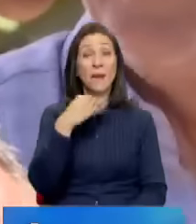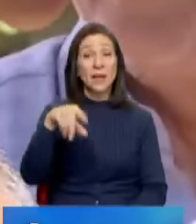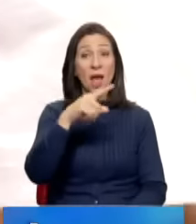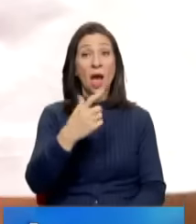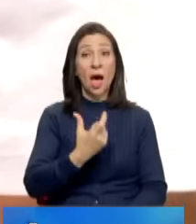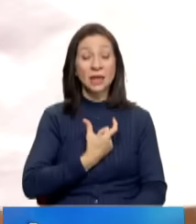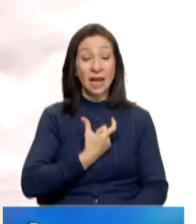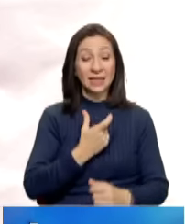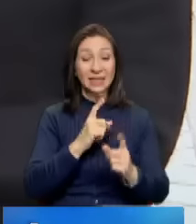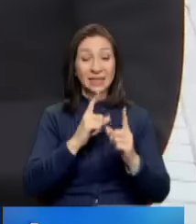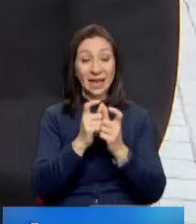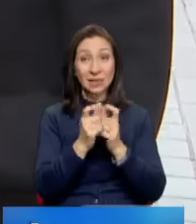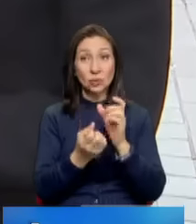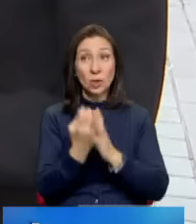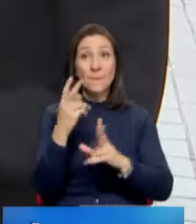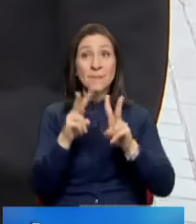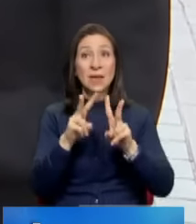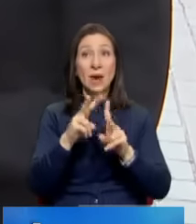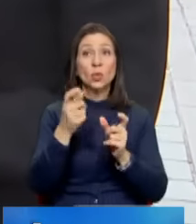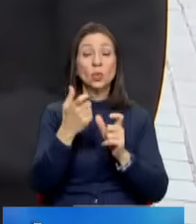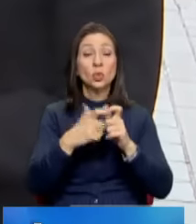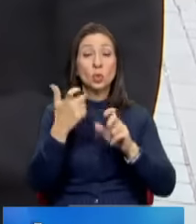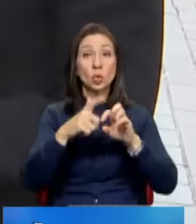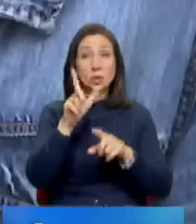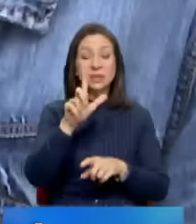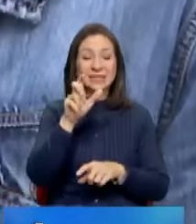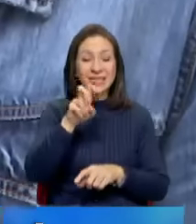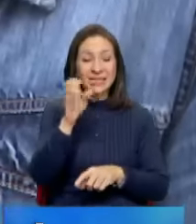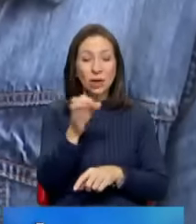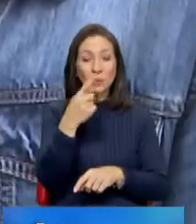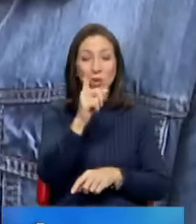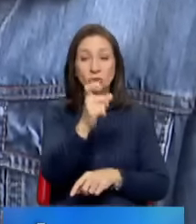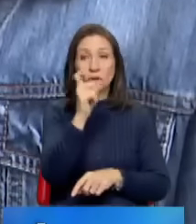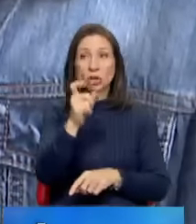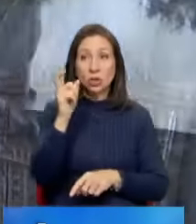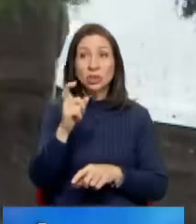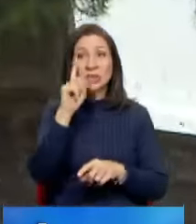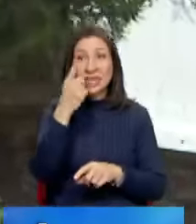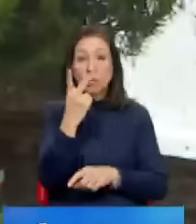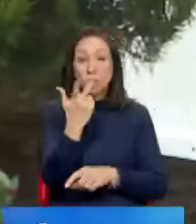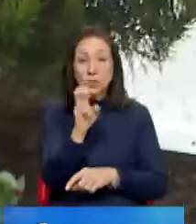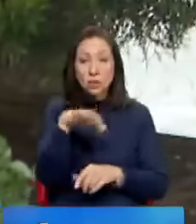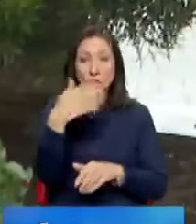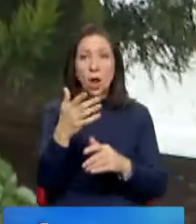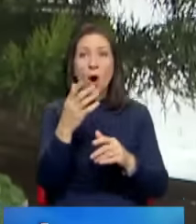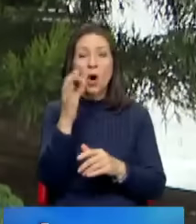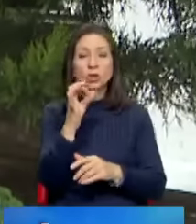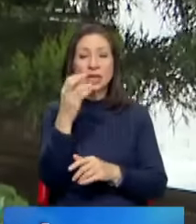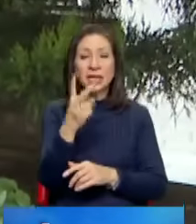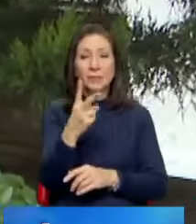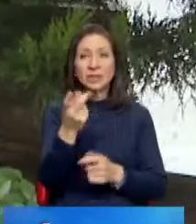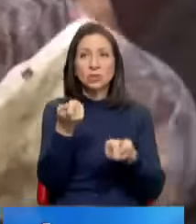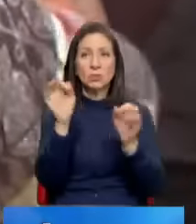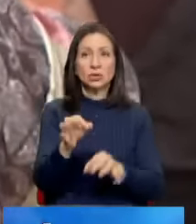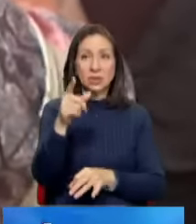Emeklilikte Adalet Derneği'nin kurucusu Mihriban Uğurlu, 8 Eylül 1999 tarihinden sadece 3 ay sonra Ocak 2000'de